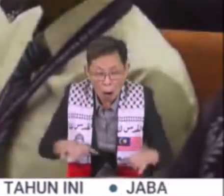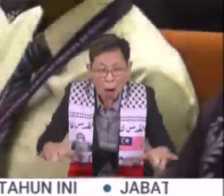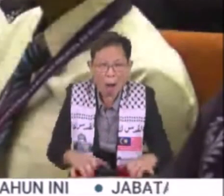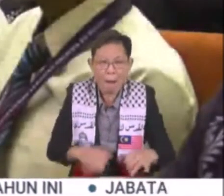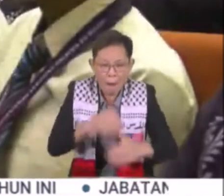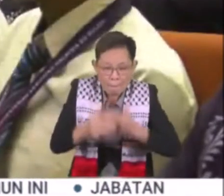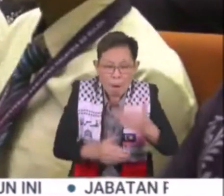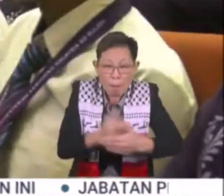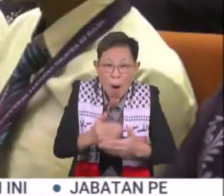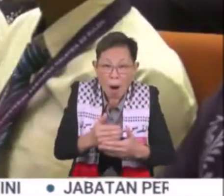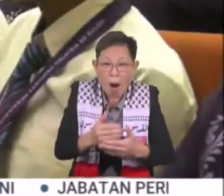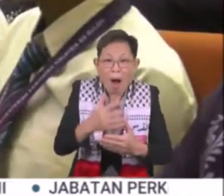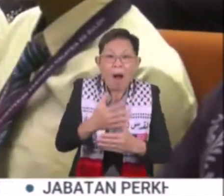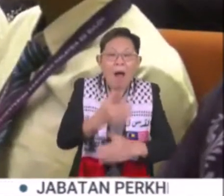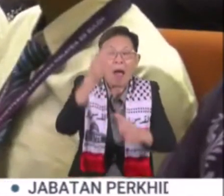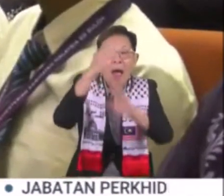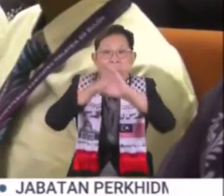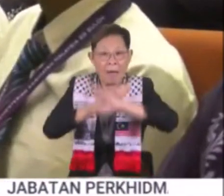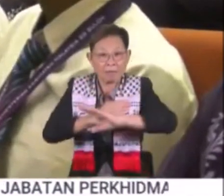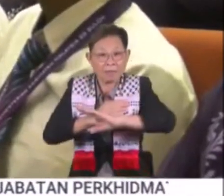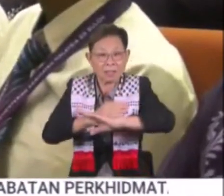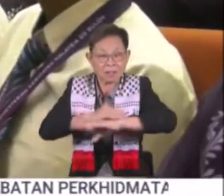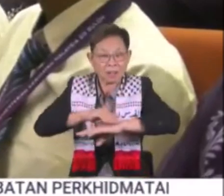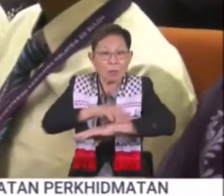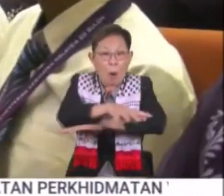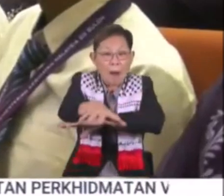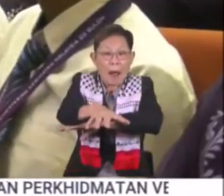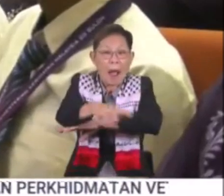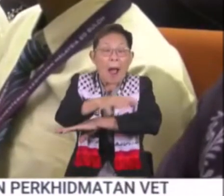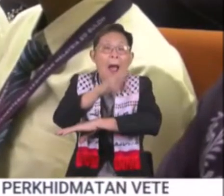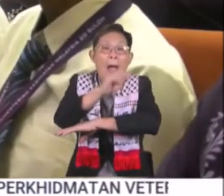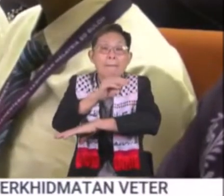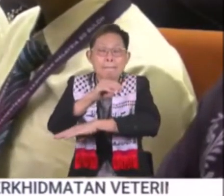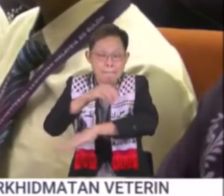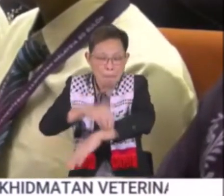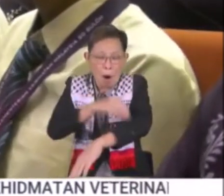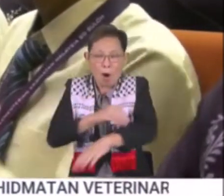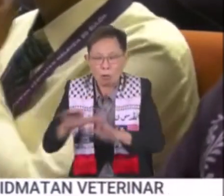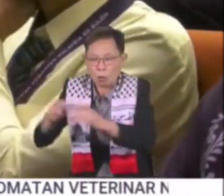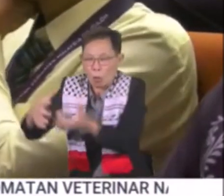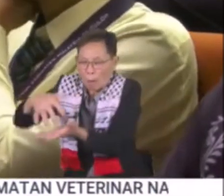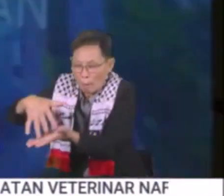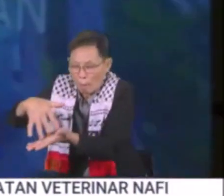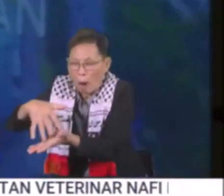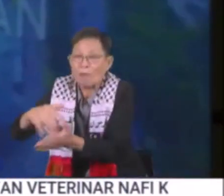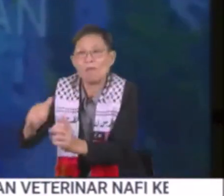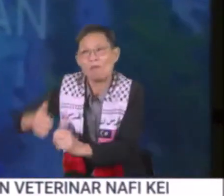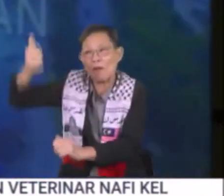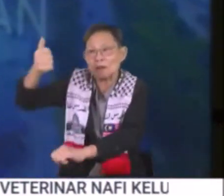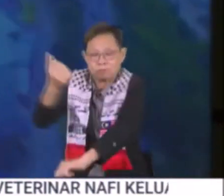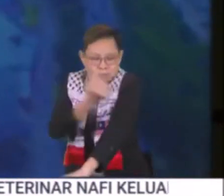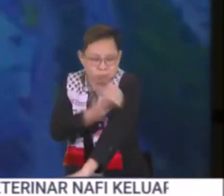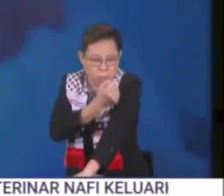proses pemerolehan antiviral Mpox dan golongan rentan diletakkan dalam senarai penerima utama.